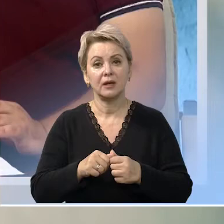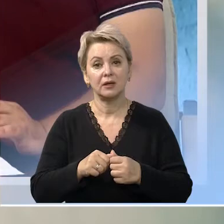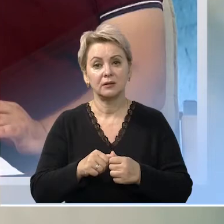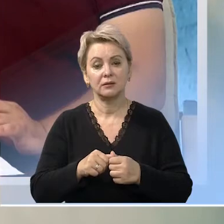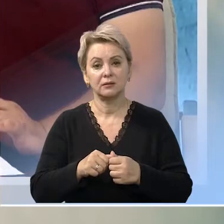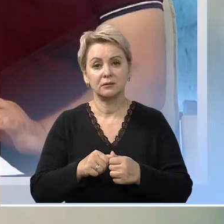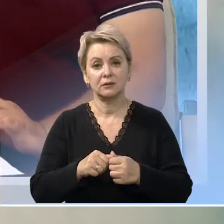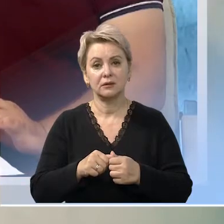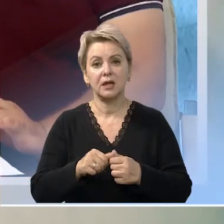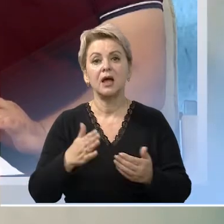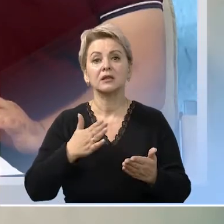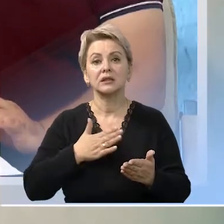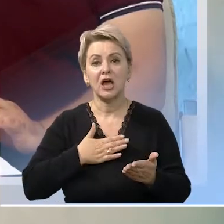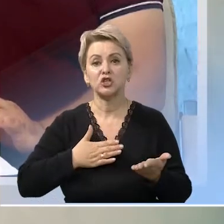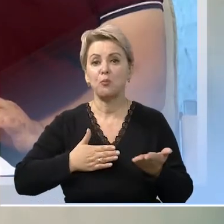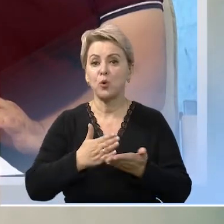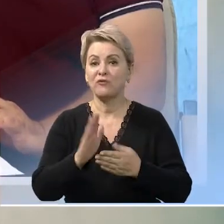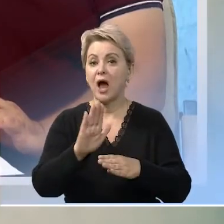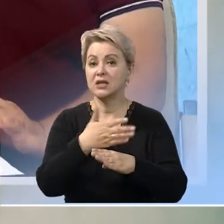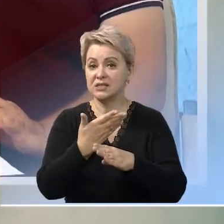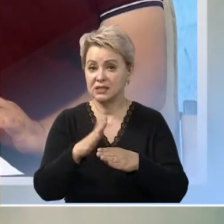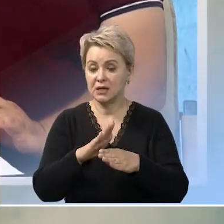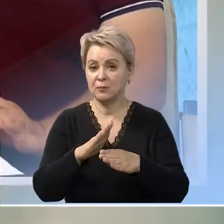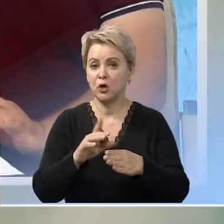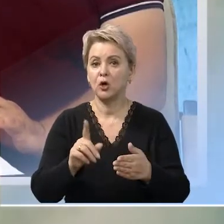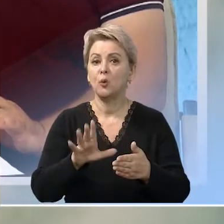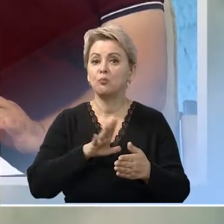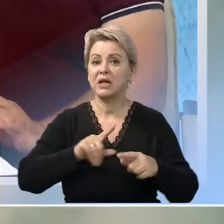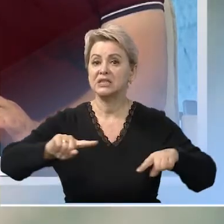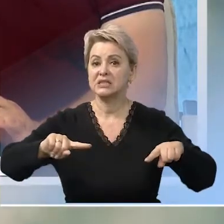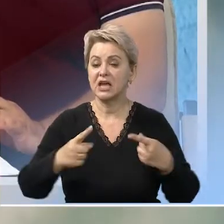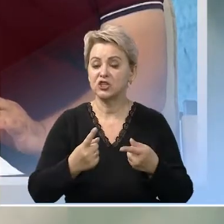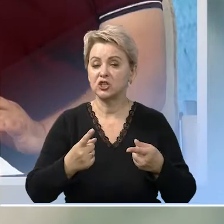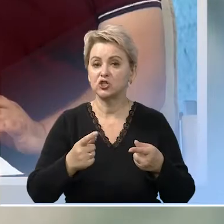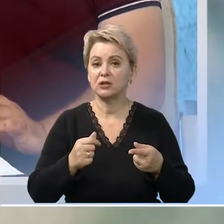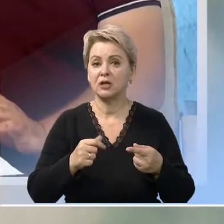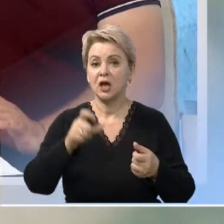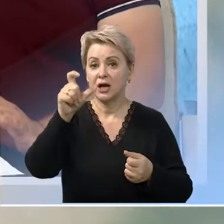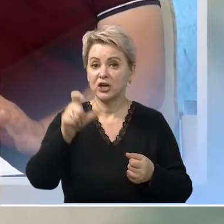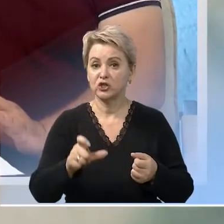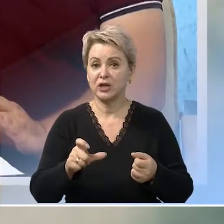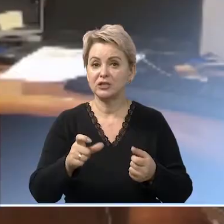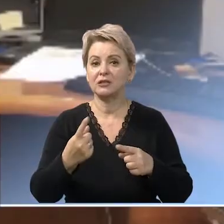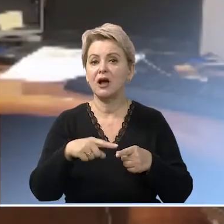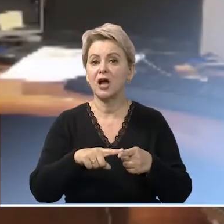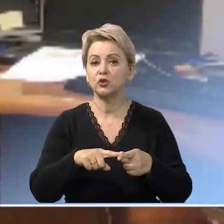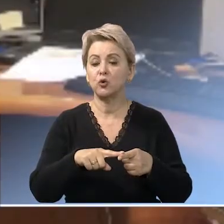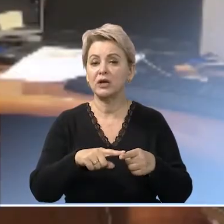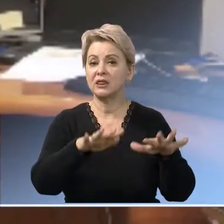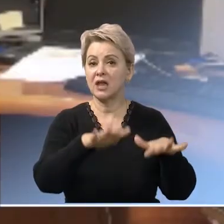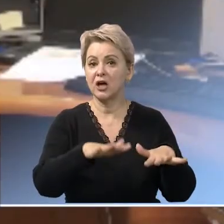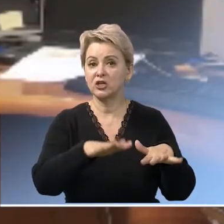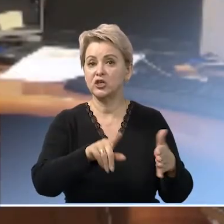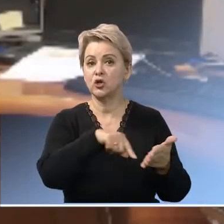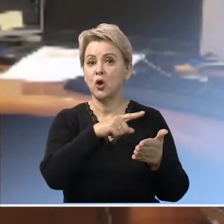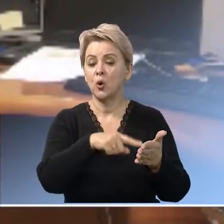Ну, именно нашим профильным отделом был задержан гражданин, который,